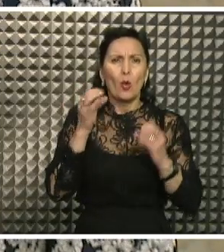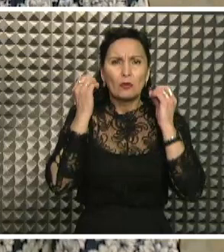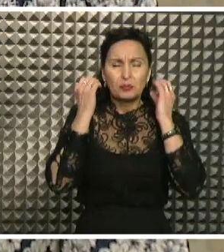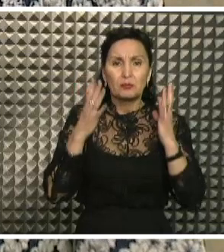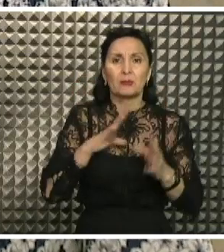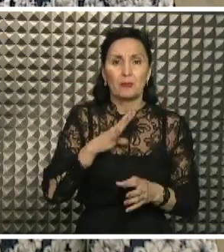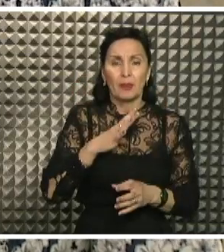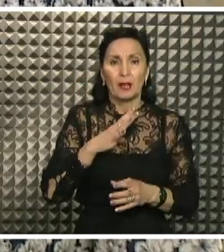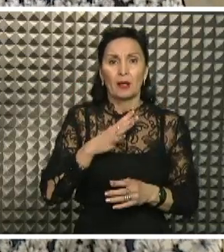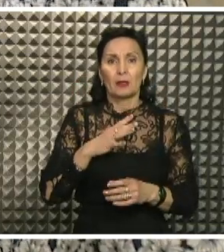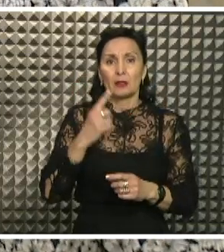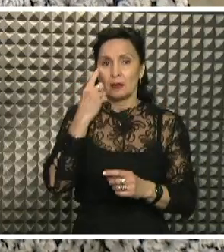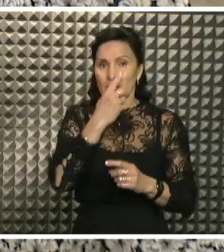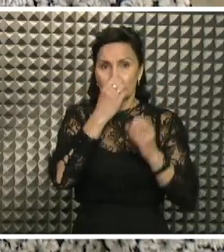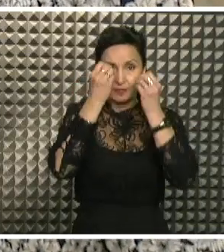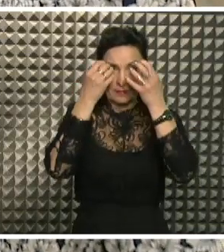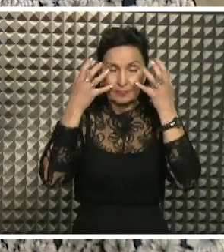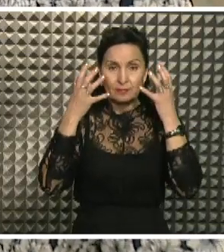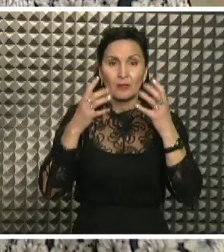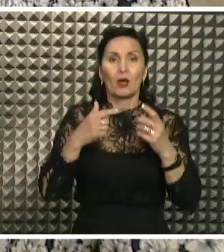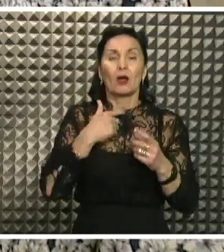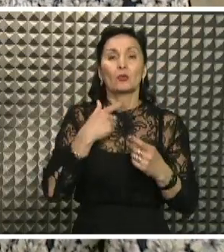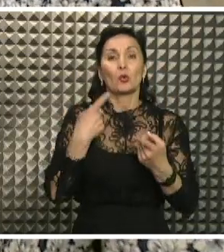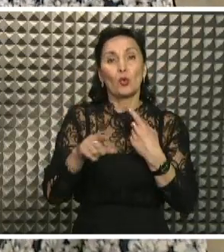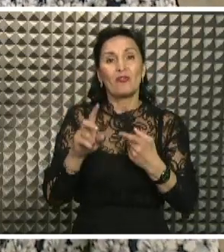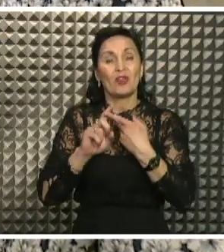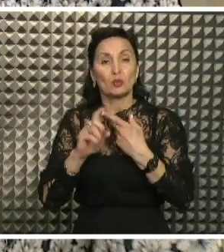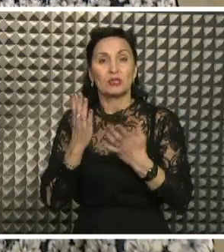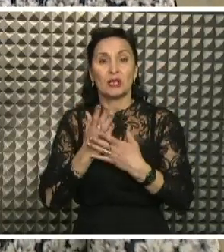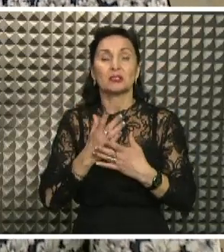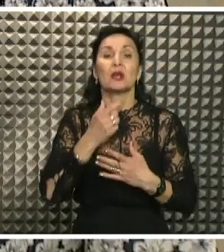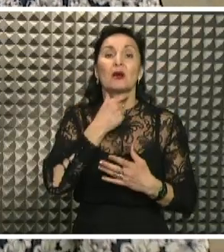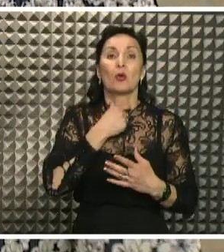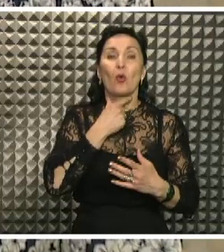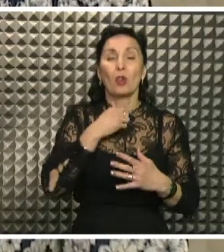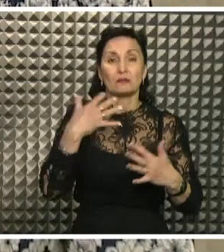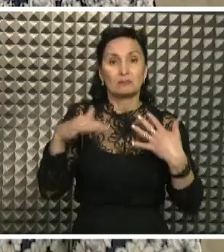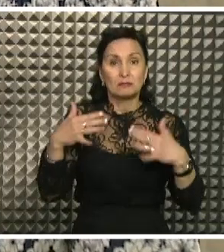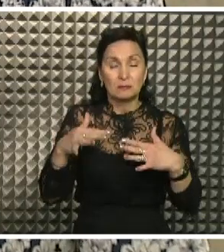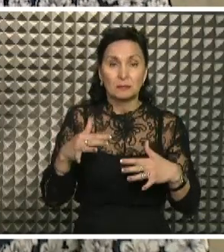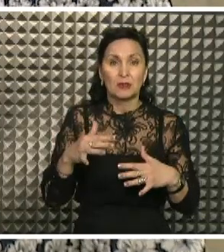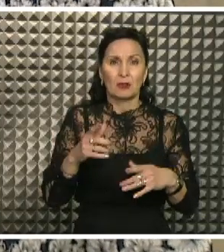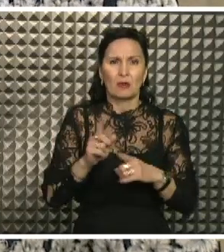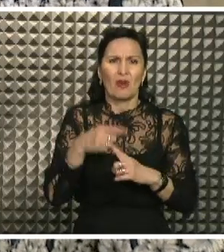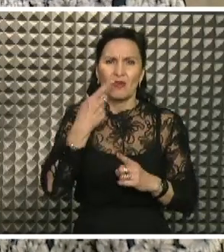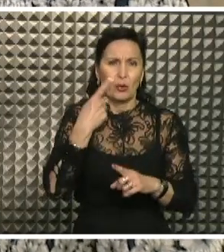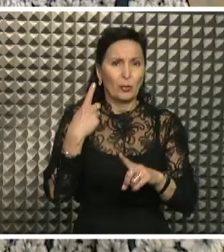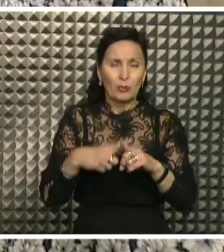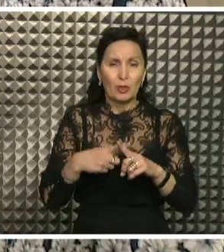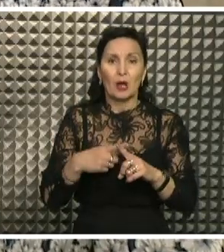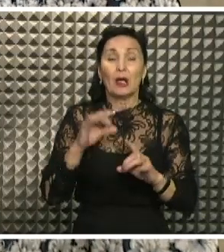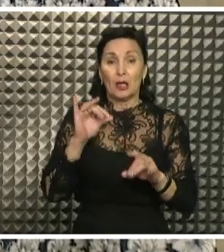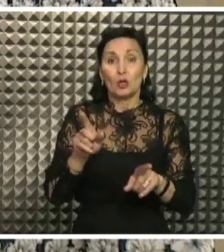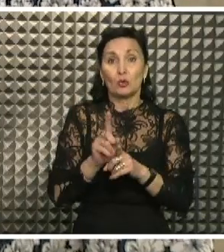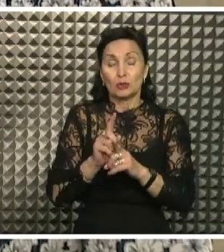Риносинцитиальный вирус может вызывать осиплость голоса. Кстати, коронавирус тоже относится к вирусам и тоже простудные заболевания, и тоже